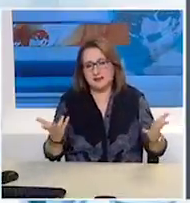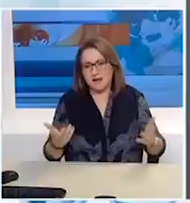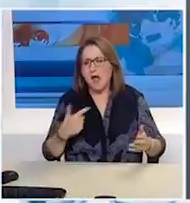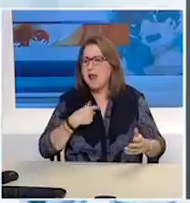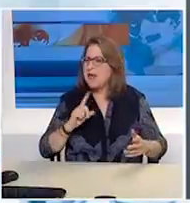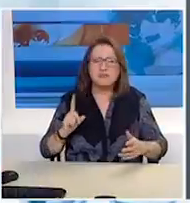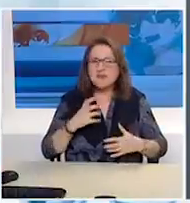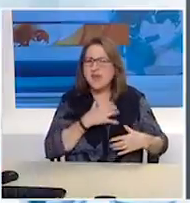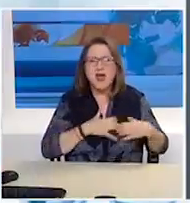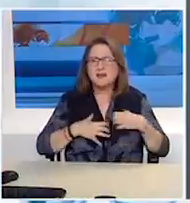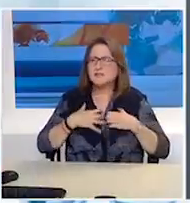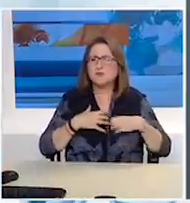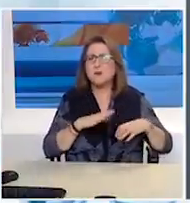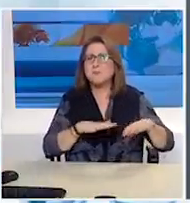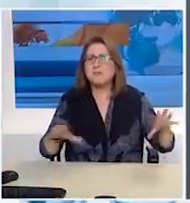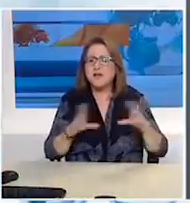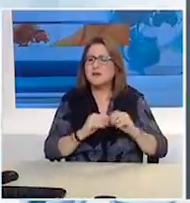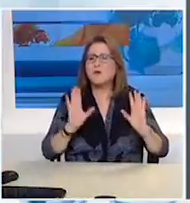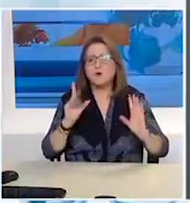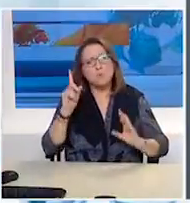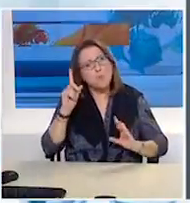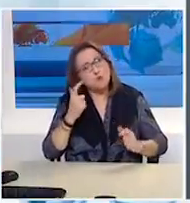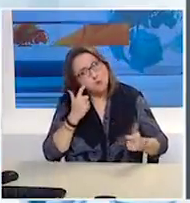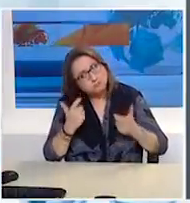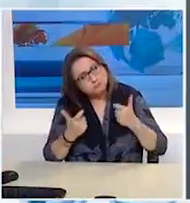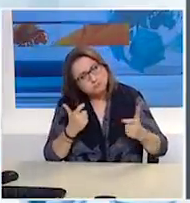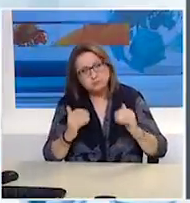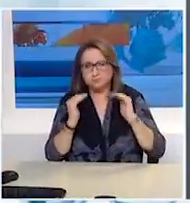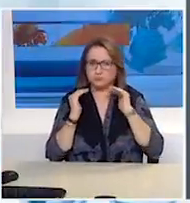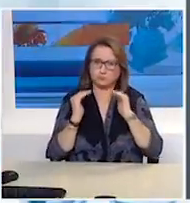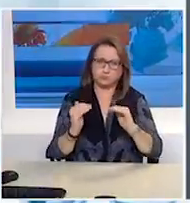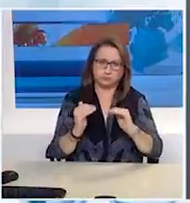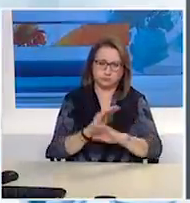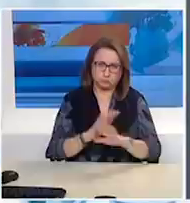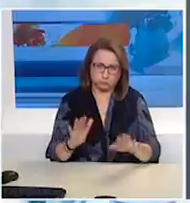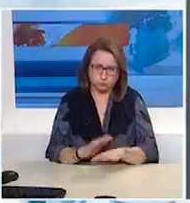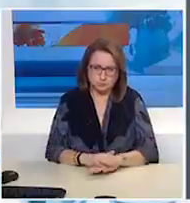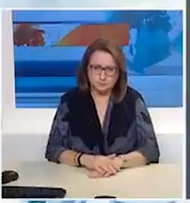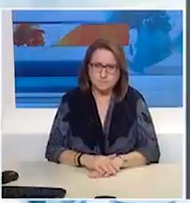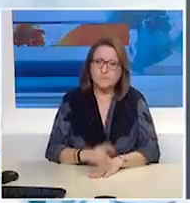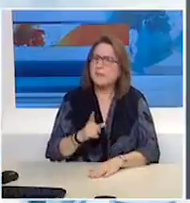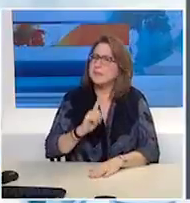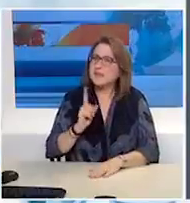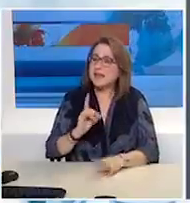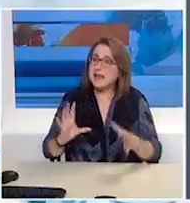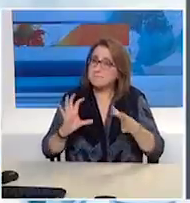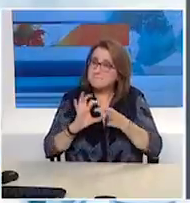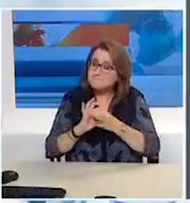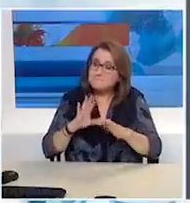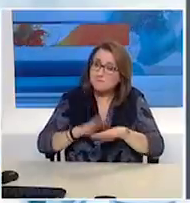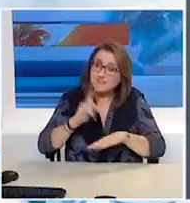ανησυχεί ως προς τα γενικά μας συμπεράσματα για τα παιδιά, αλλά παραμένουμε σε επαγρύπνηση. Δεν είναι σαφής η σχέση του με τον ιό, αλλά μάλλον υπάρχει, είναι